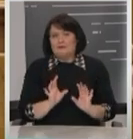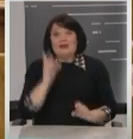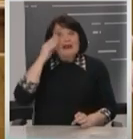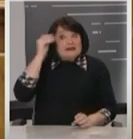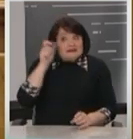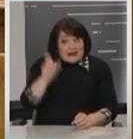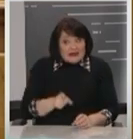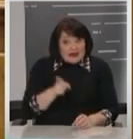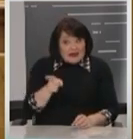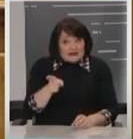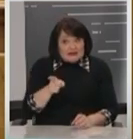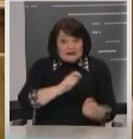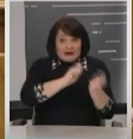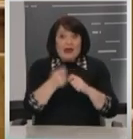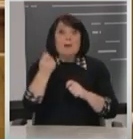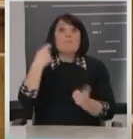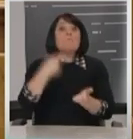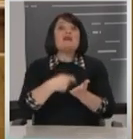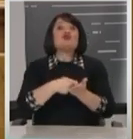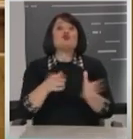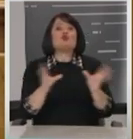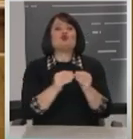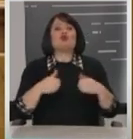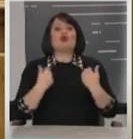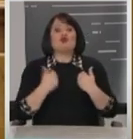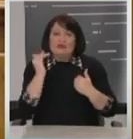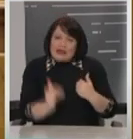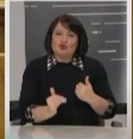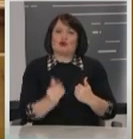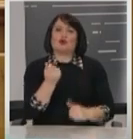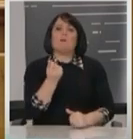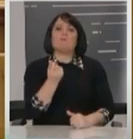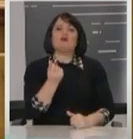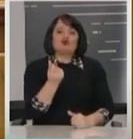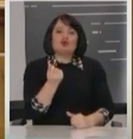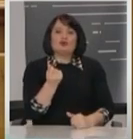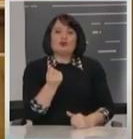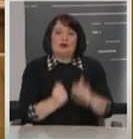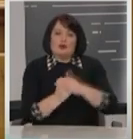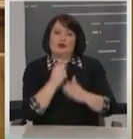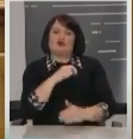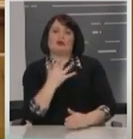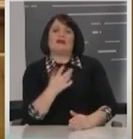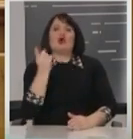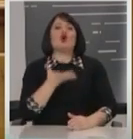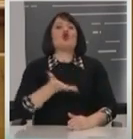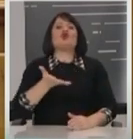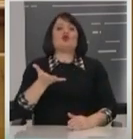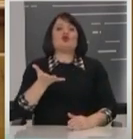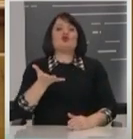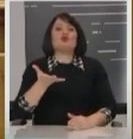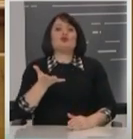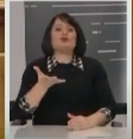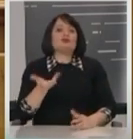εσείς μετατρέψετε τους μισθούς των νέων, τον κατώτατο μισθό για νέους μέχρι 25 ετών